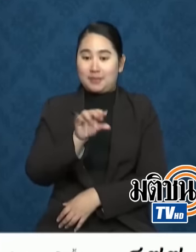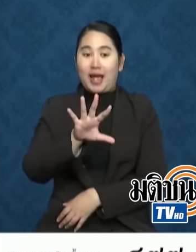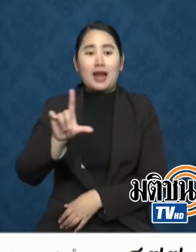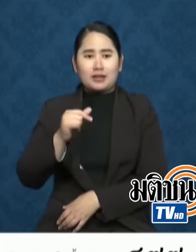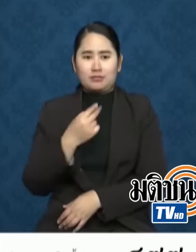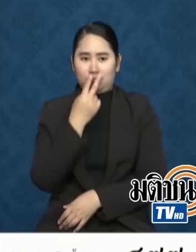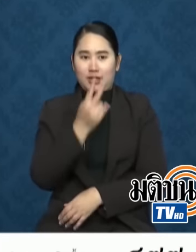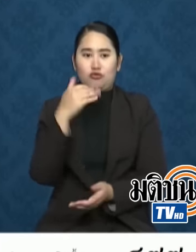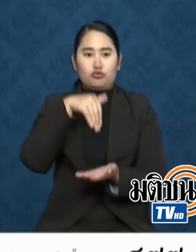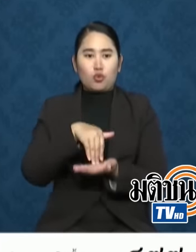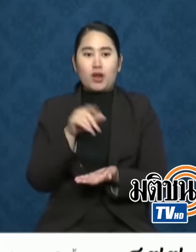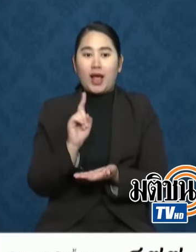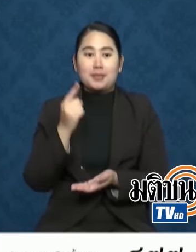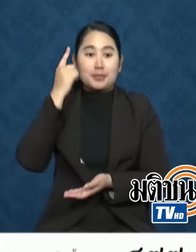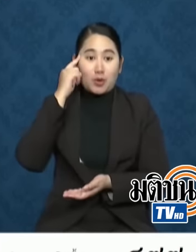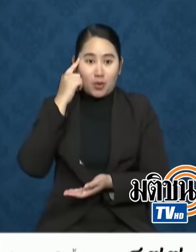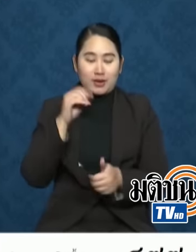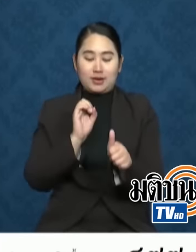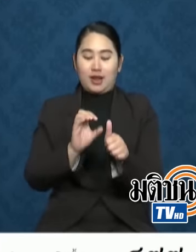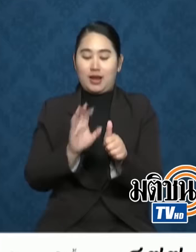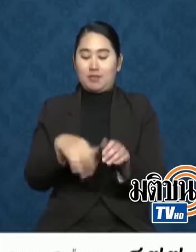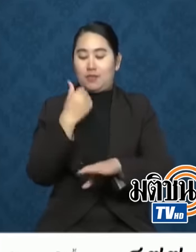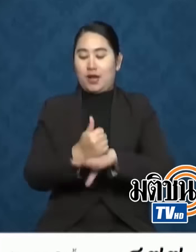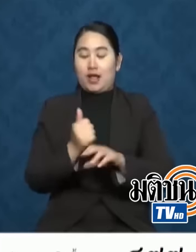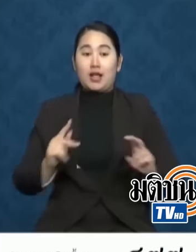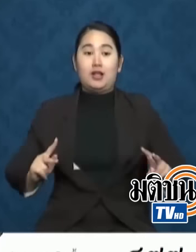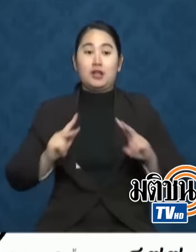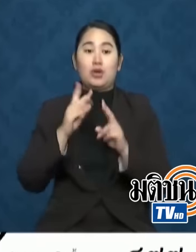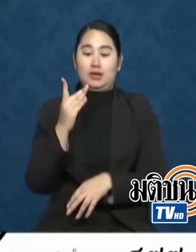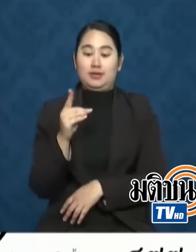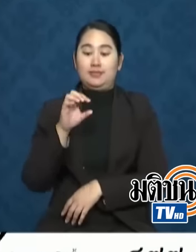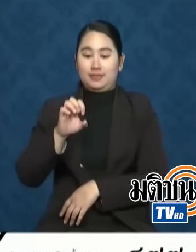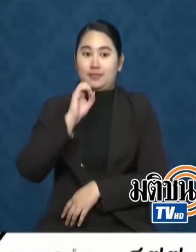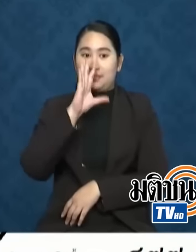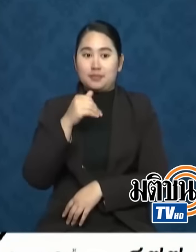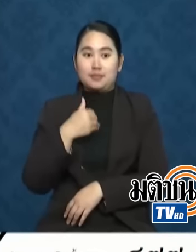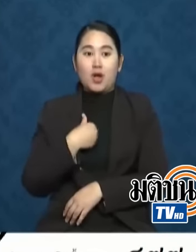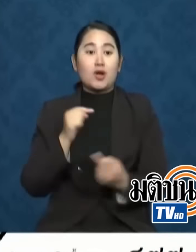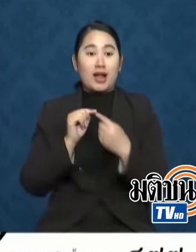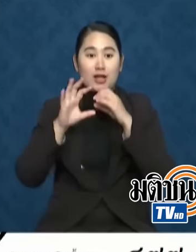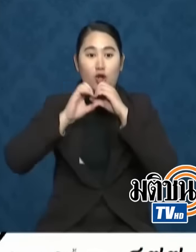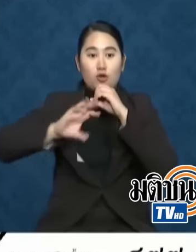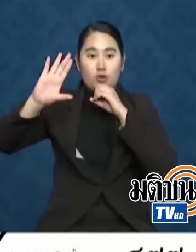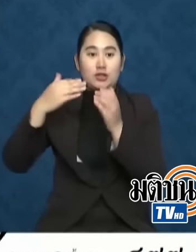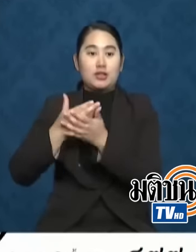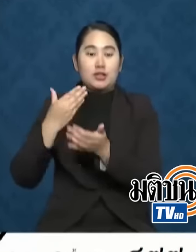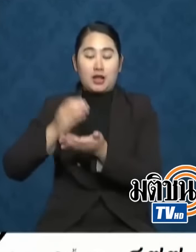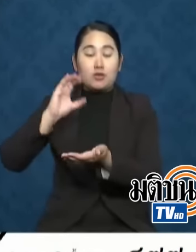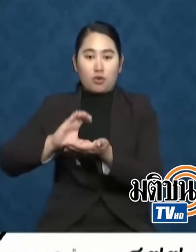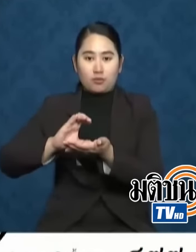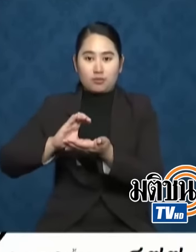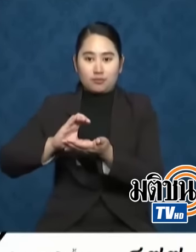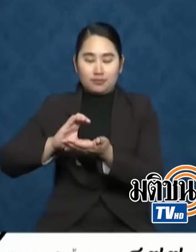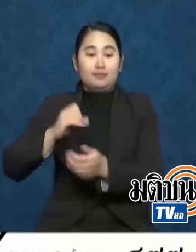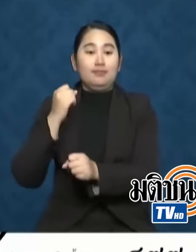เรื่องของเซ็นเตอร์ตรงนี้ผมขอเสนอแนะให้ท่านรัฐมนตรีกระทรวงดีอีนะครับให้กสทชใช้งบประมาณยูโซจัดทำในส่ว